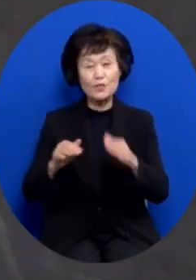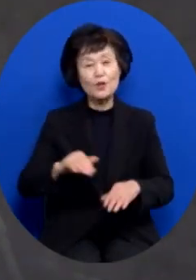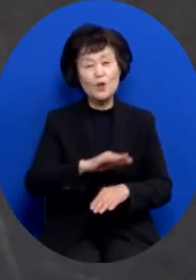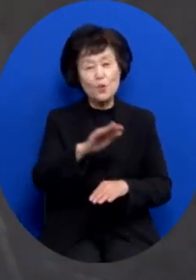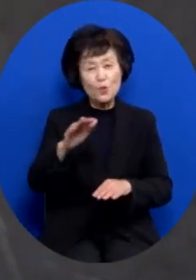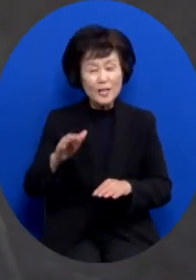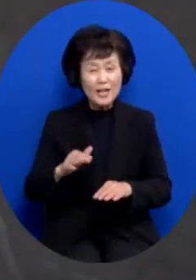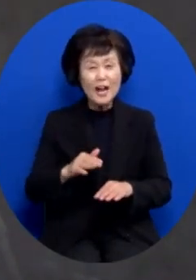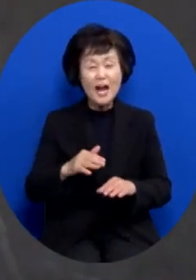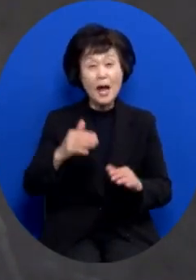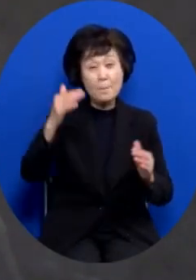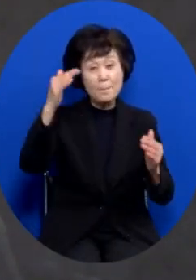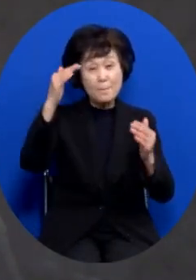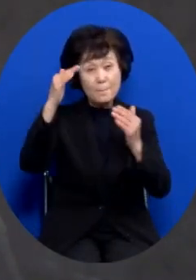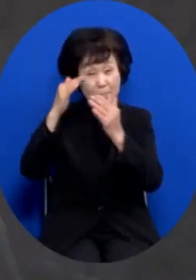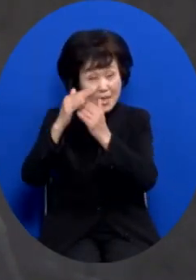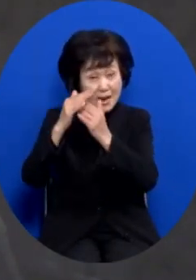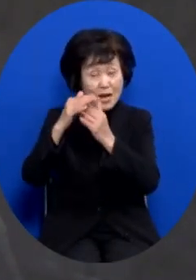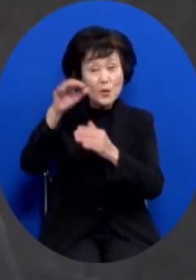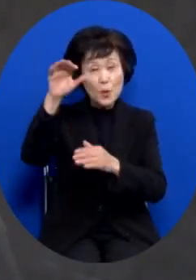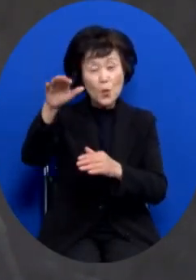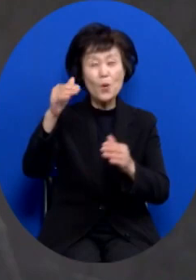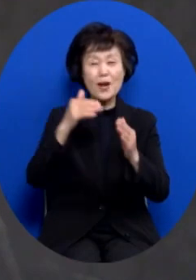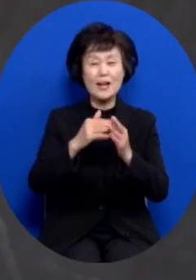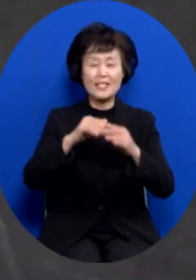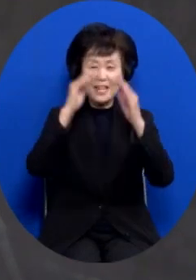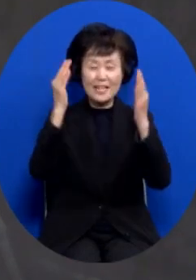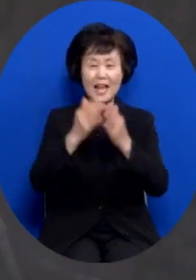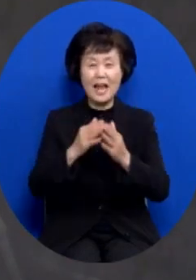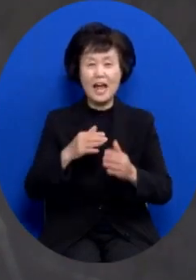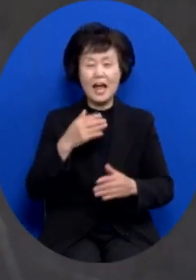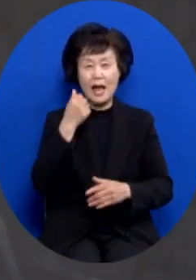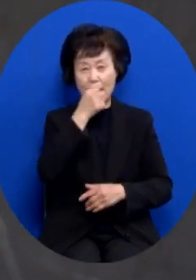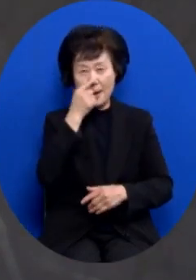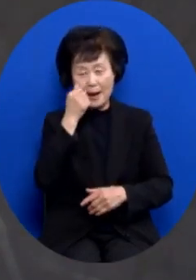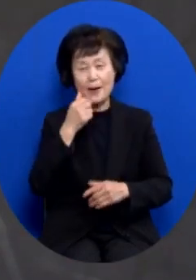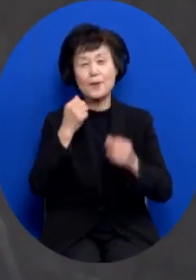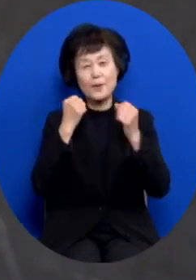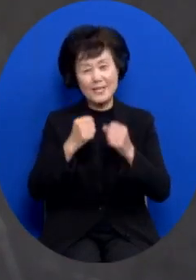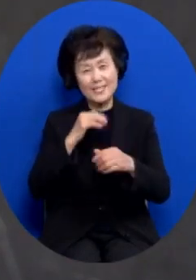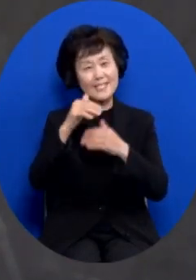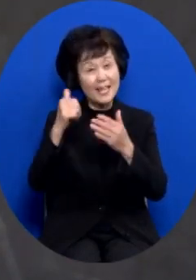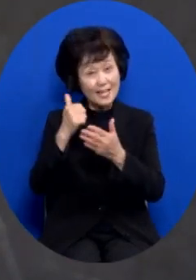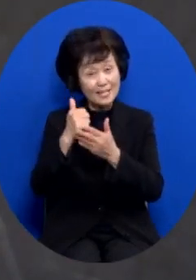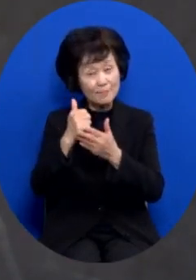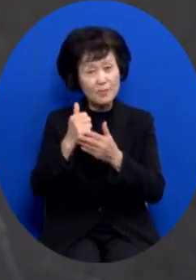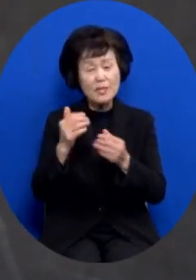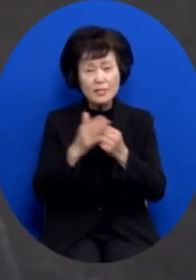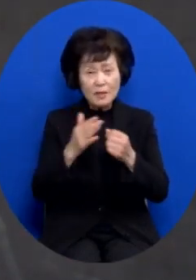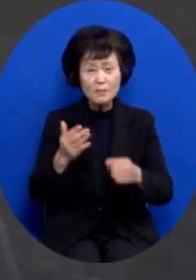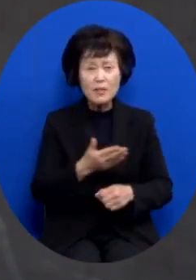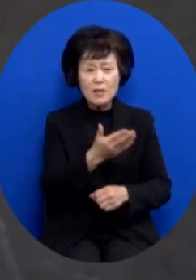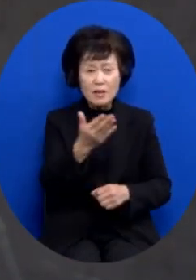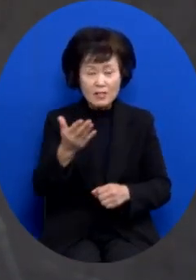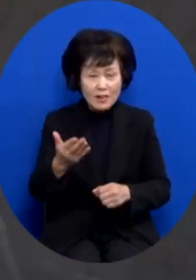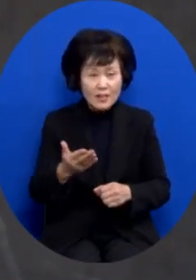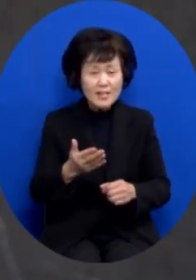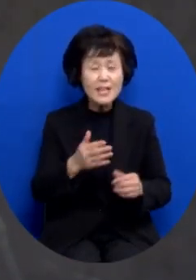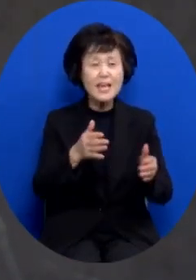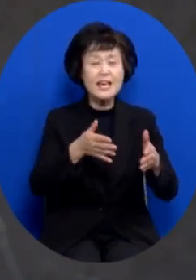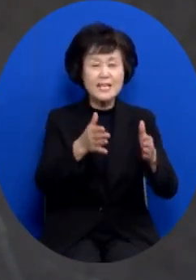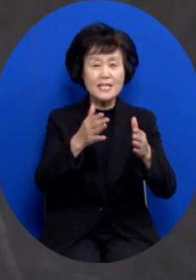여정에서부터 종착역까지 다 아시는 분이십니다 그러므로 너의 길을 그에게